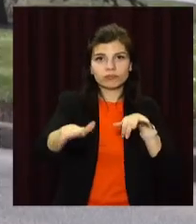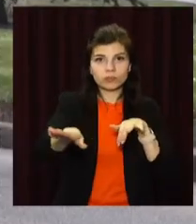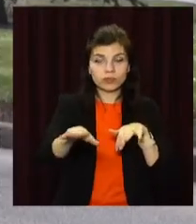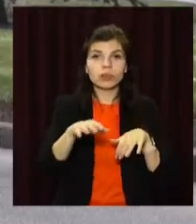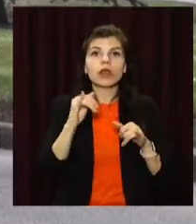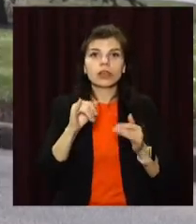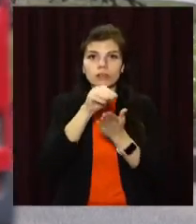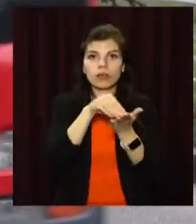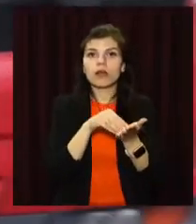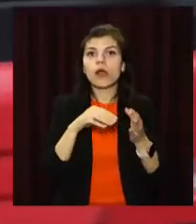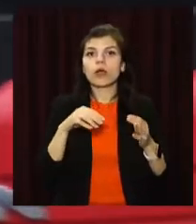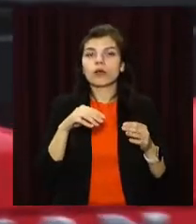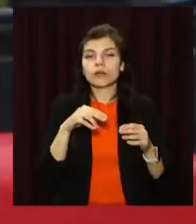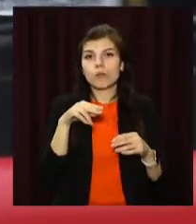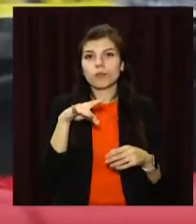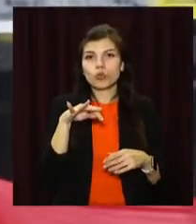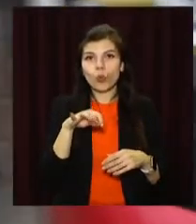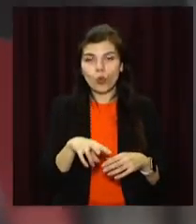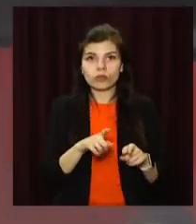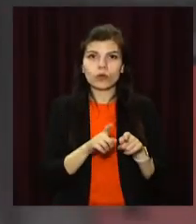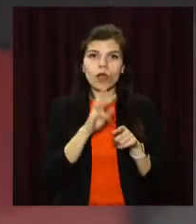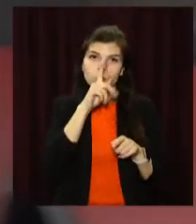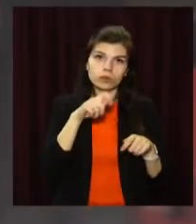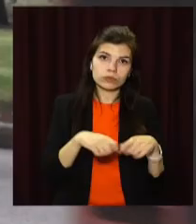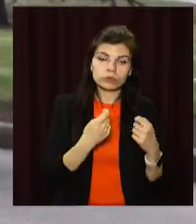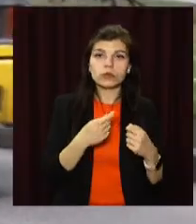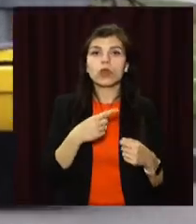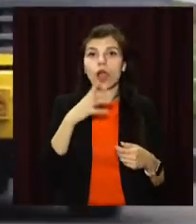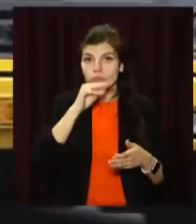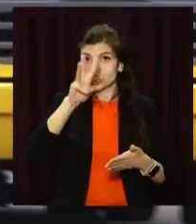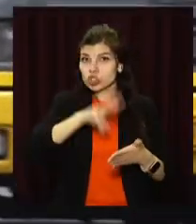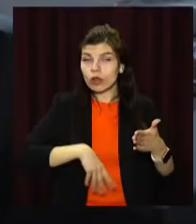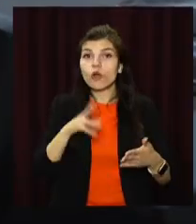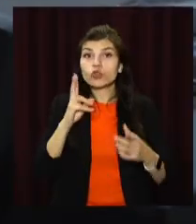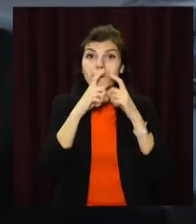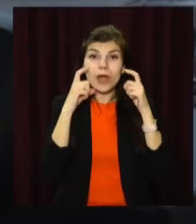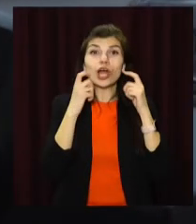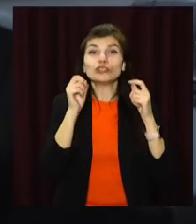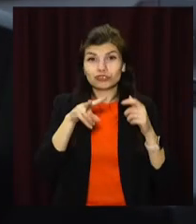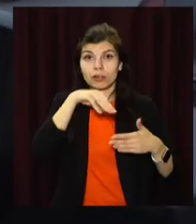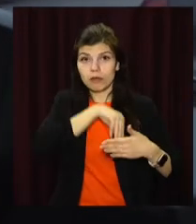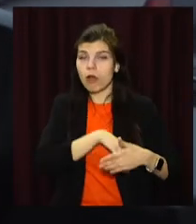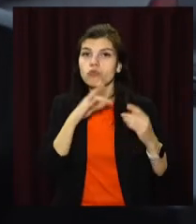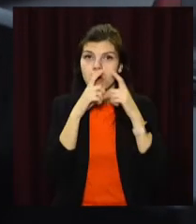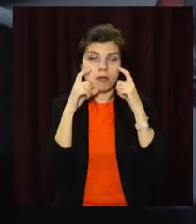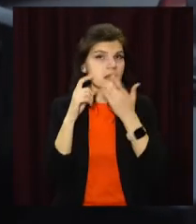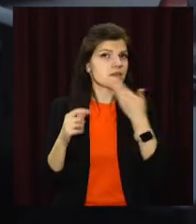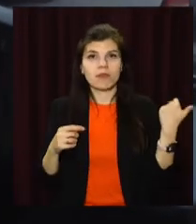складати адмінпротоколи. Санкції застосовуватимуть навіть на тих, хто маску при собі має, але не